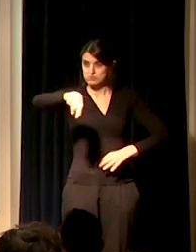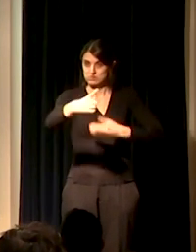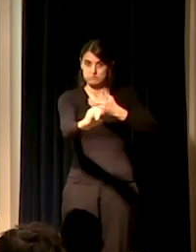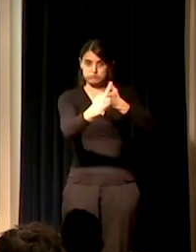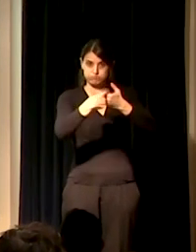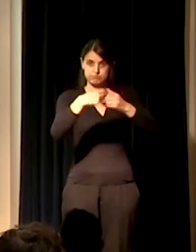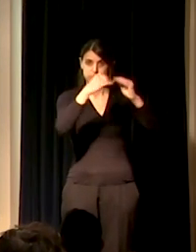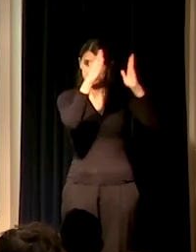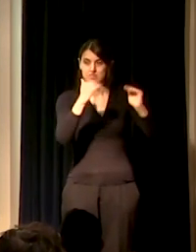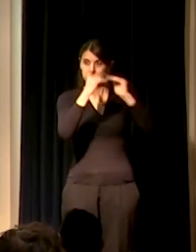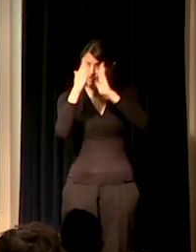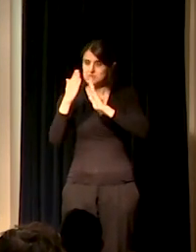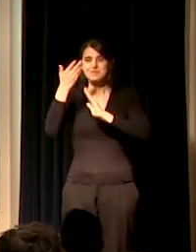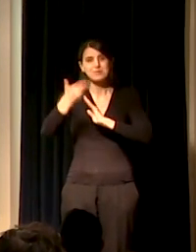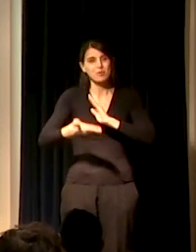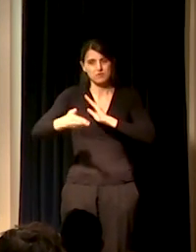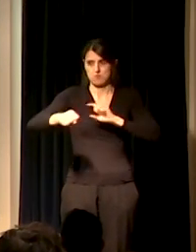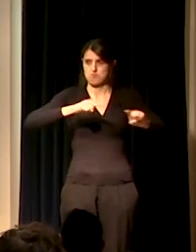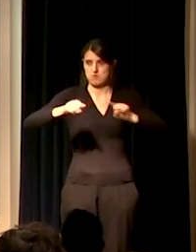la societat civil. Perquè,